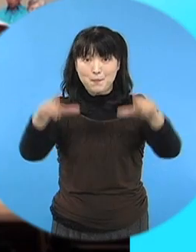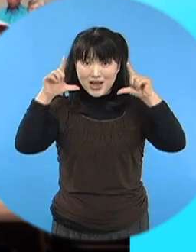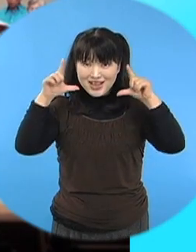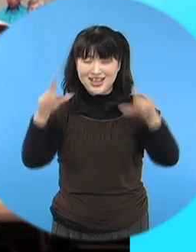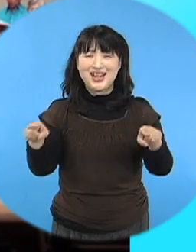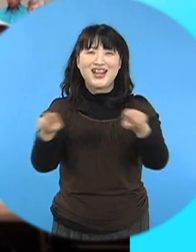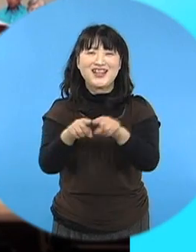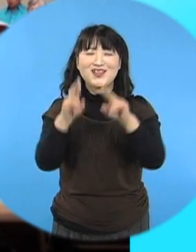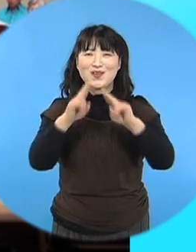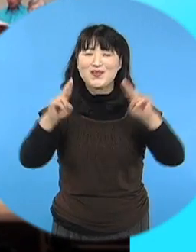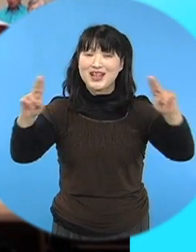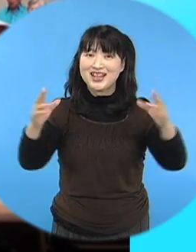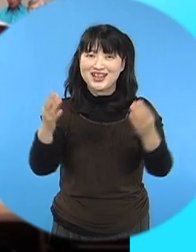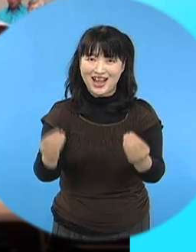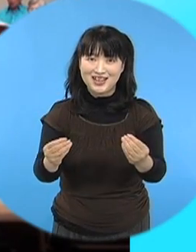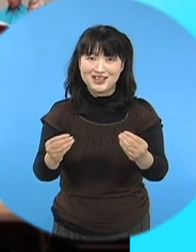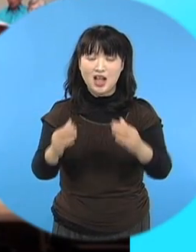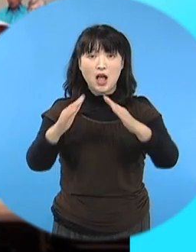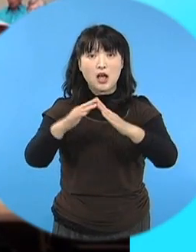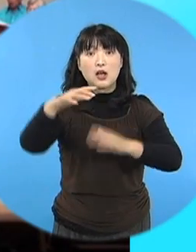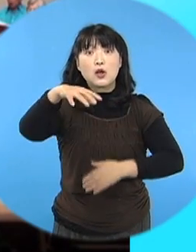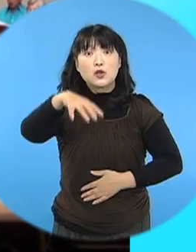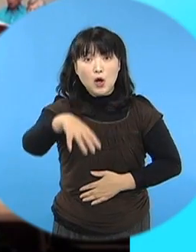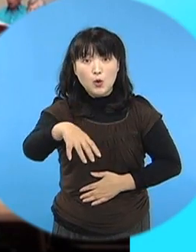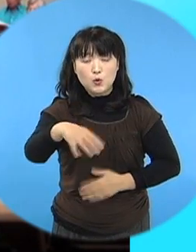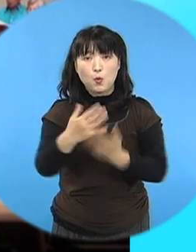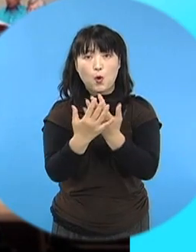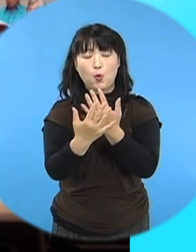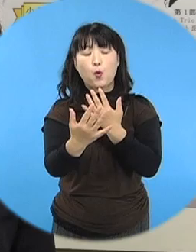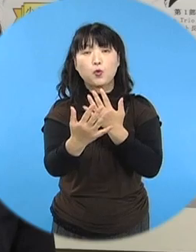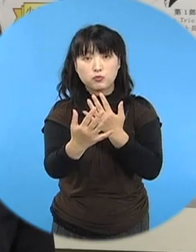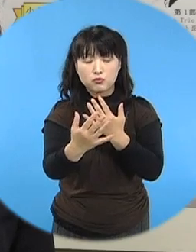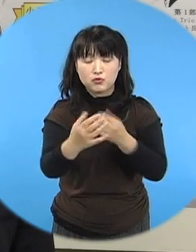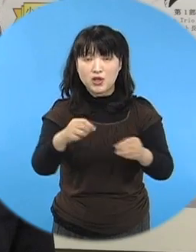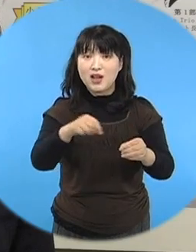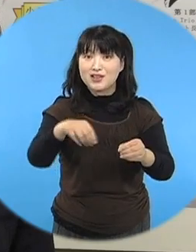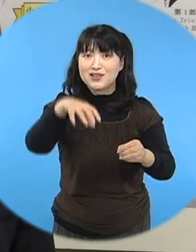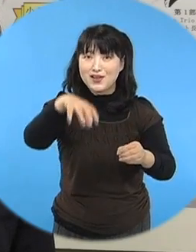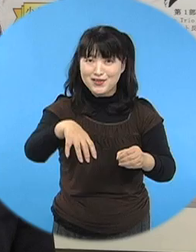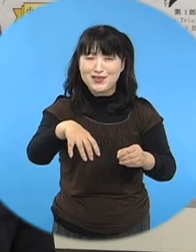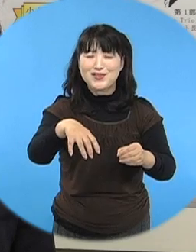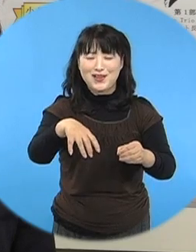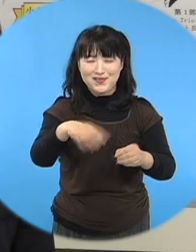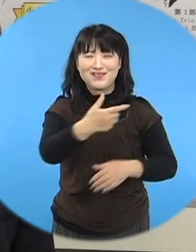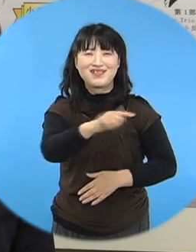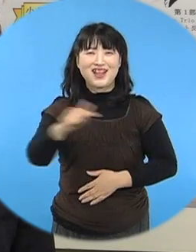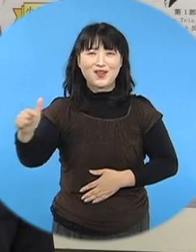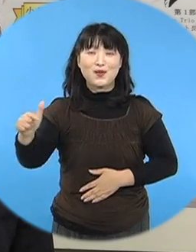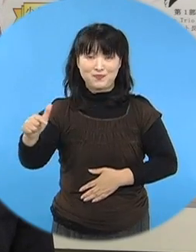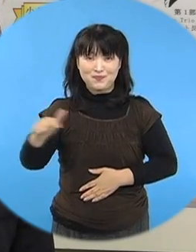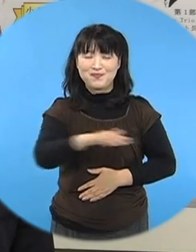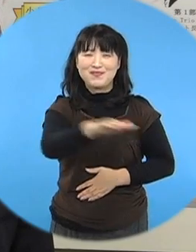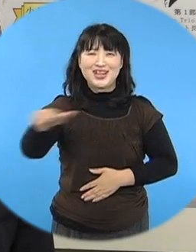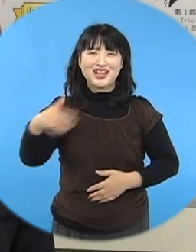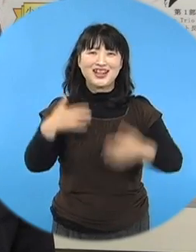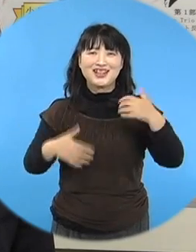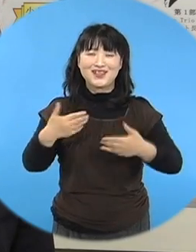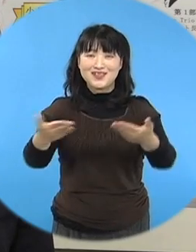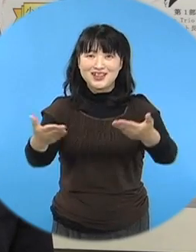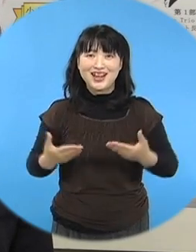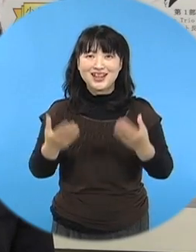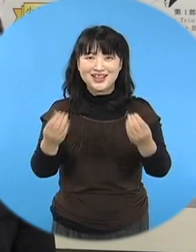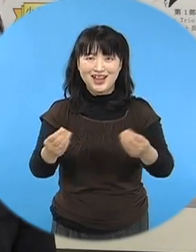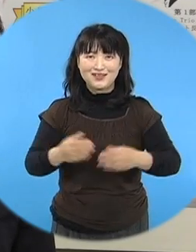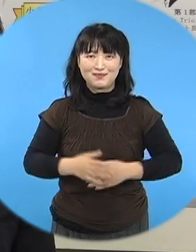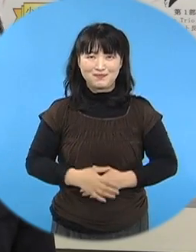たしました。会場はホールだけではなく喫茶店でも開催しており、そちらも好評を得